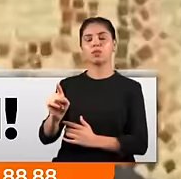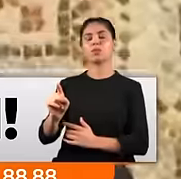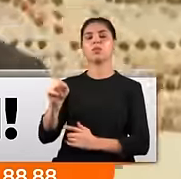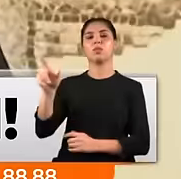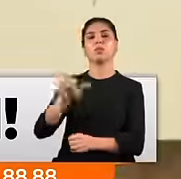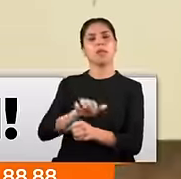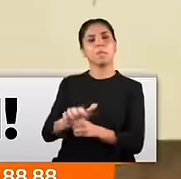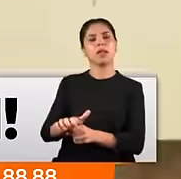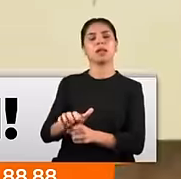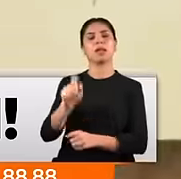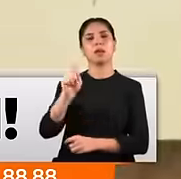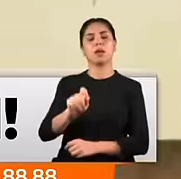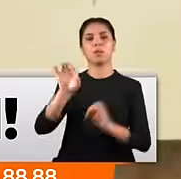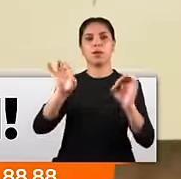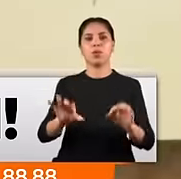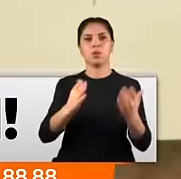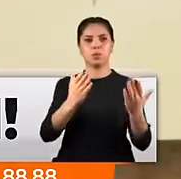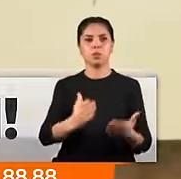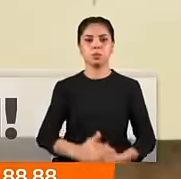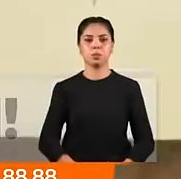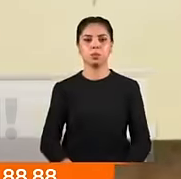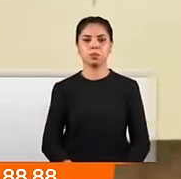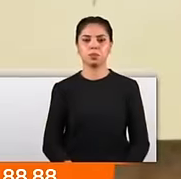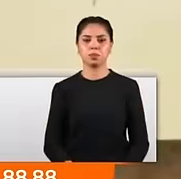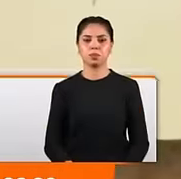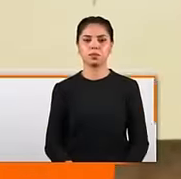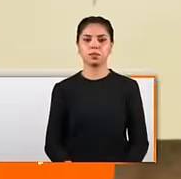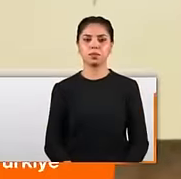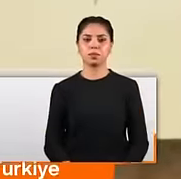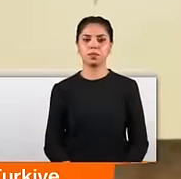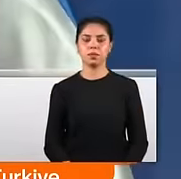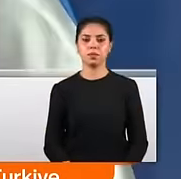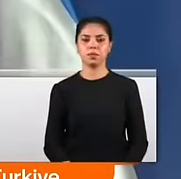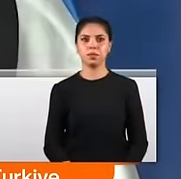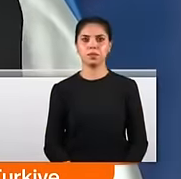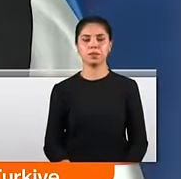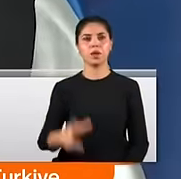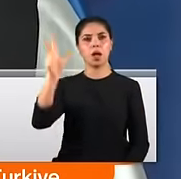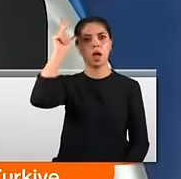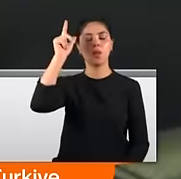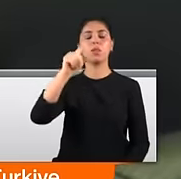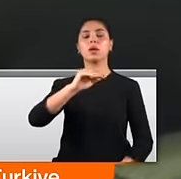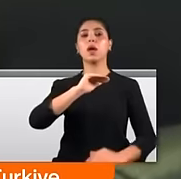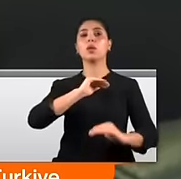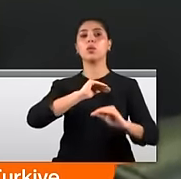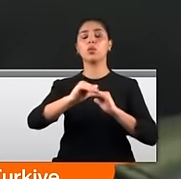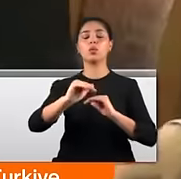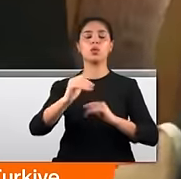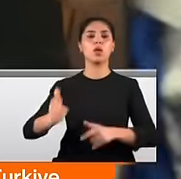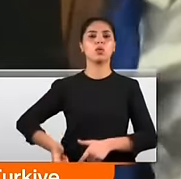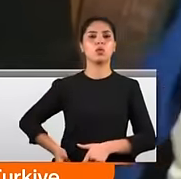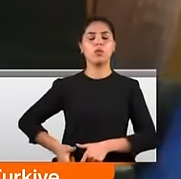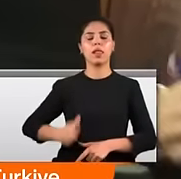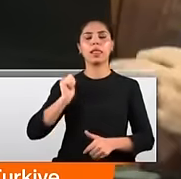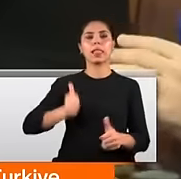arttırdı. Harekatın sonu çok uzak değil. Önümüzdeki birkaç hafta içinde bitebilir. Amerikan Ulusal Güvenlik Danışmanı Sullivan'la bir